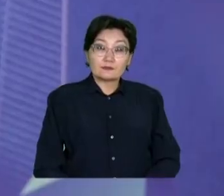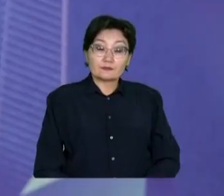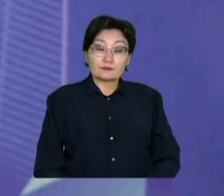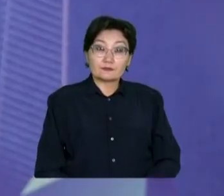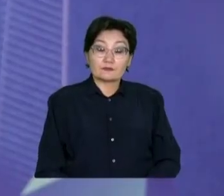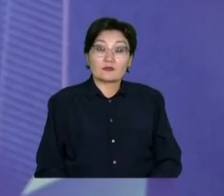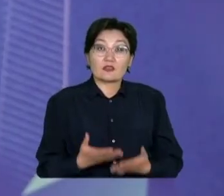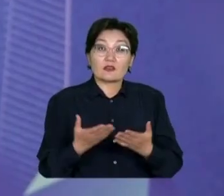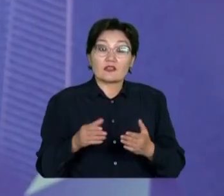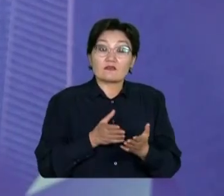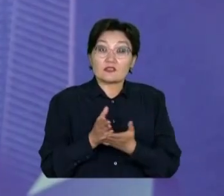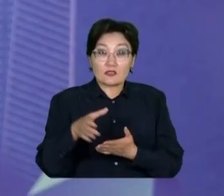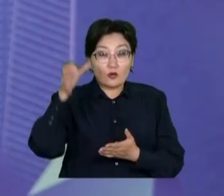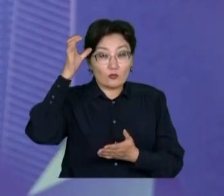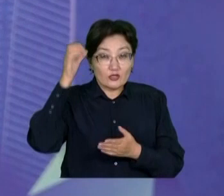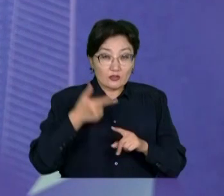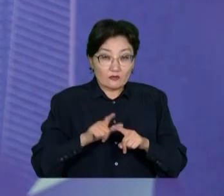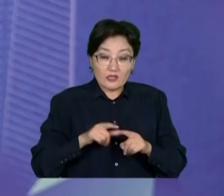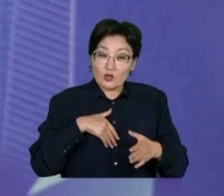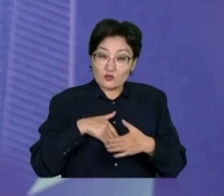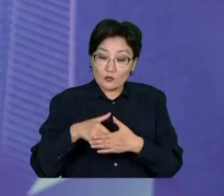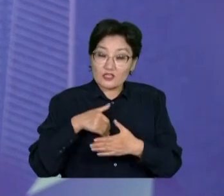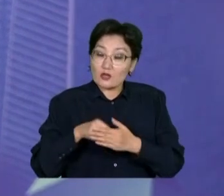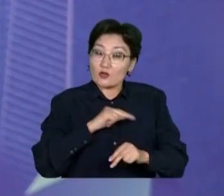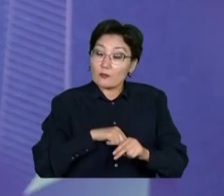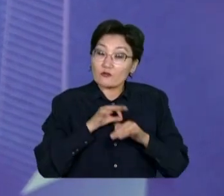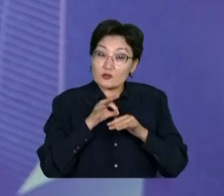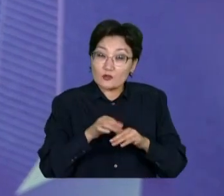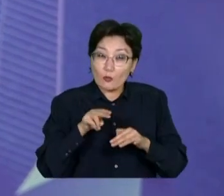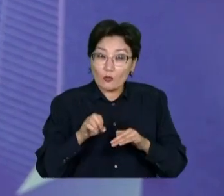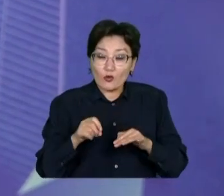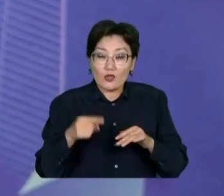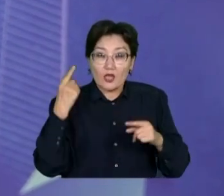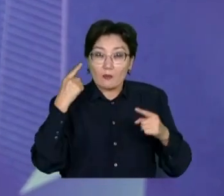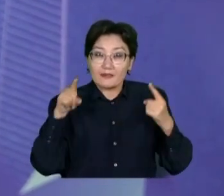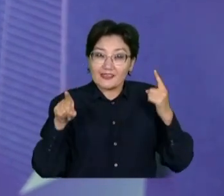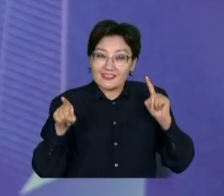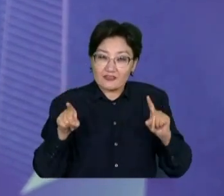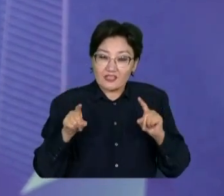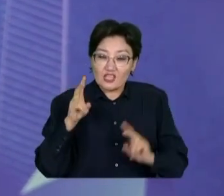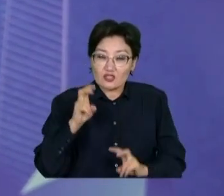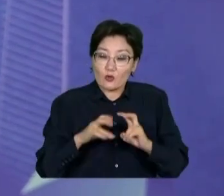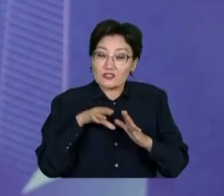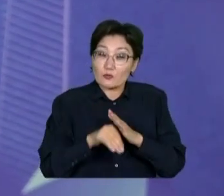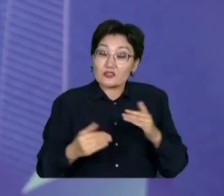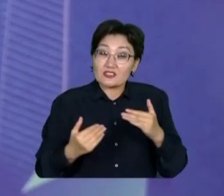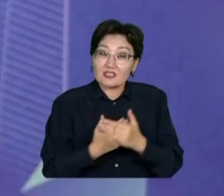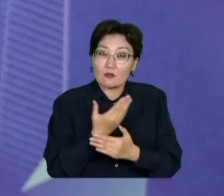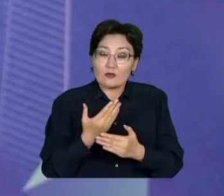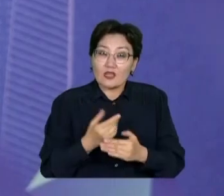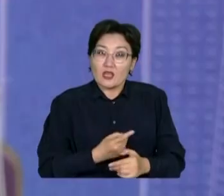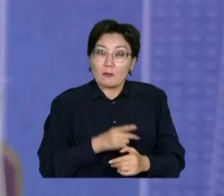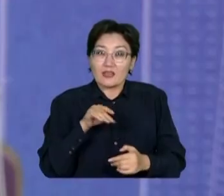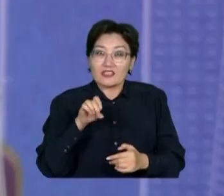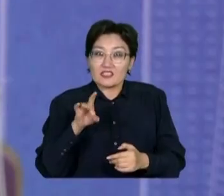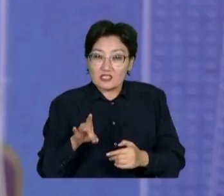В сфере образования очень идет активная работа по креативным индустриям. Внедряются новые магистерские